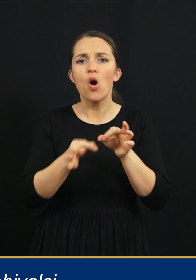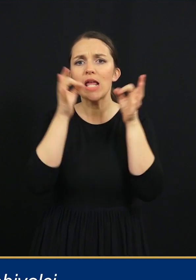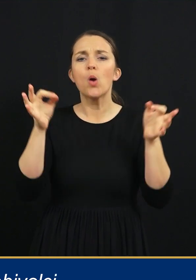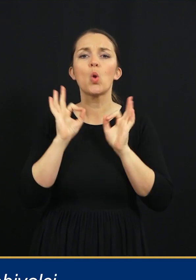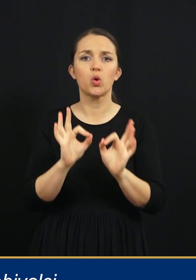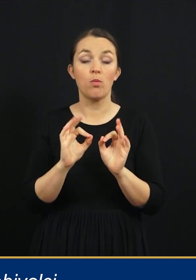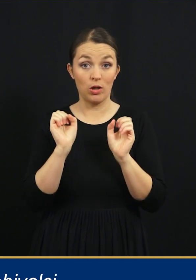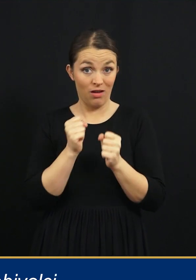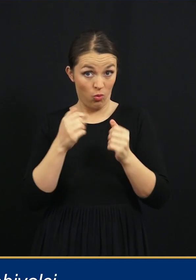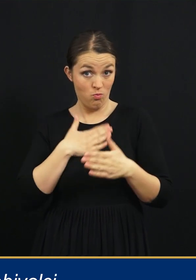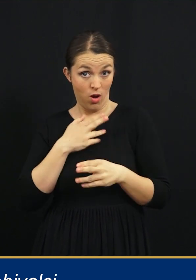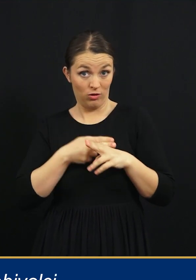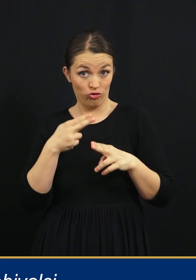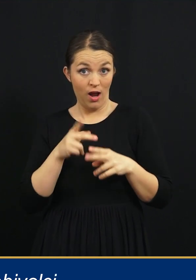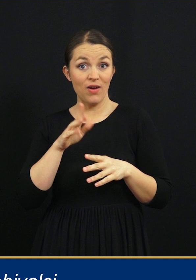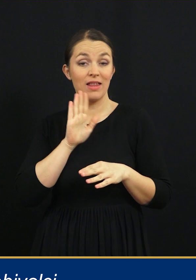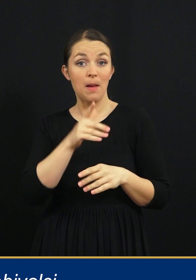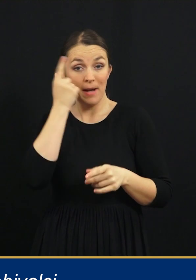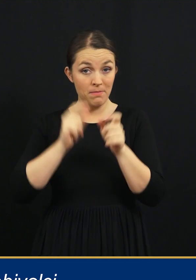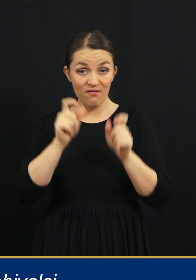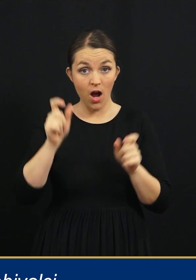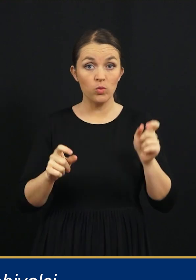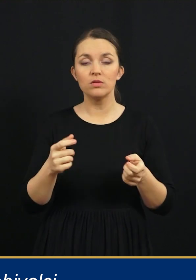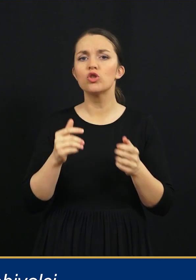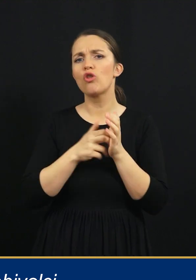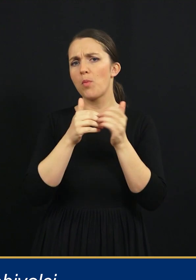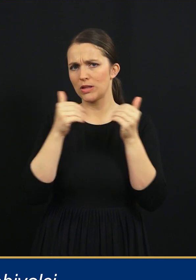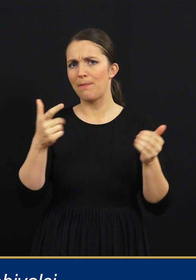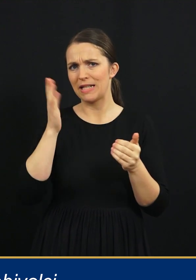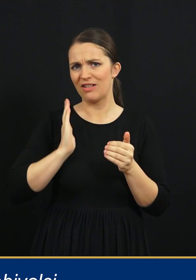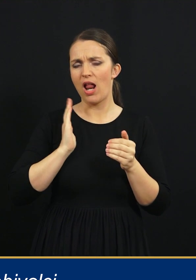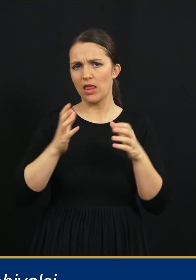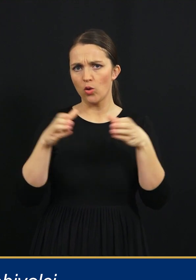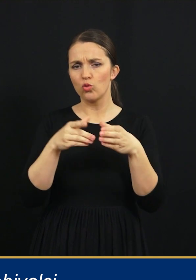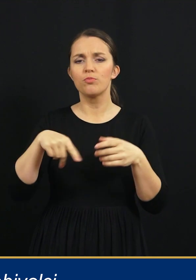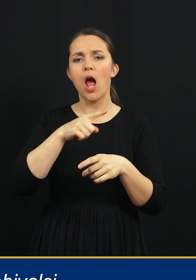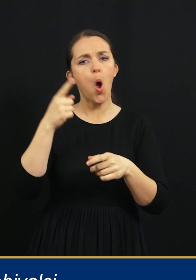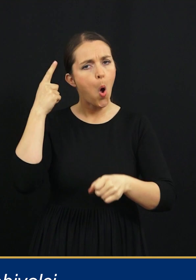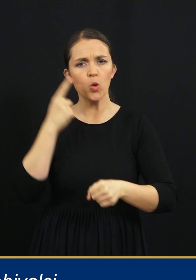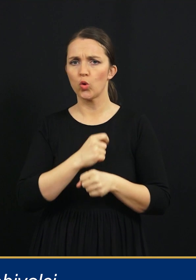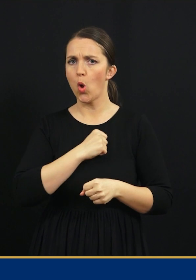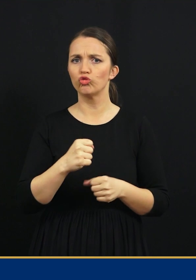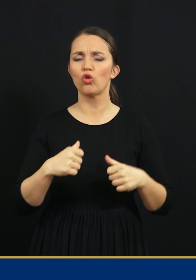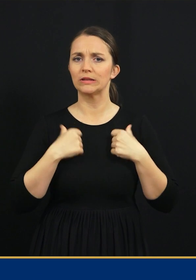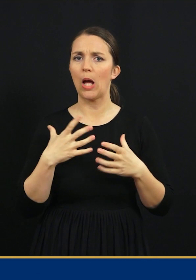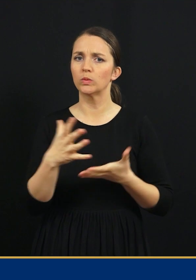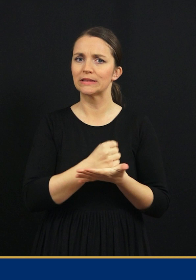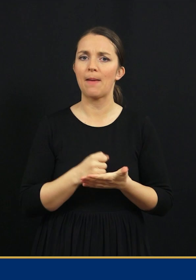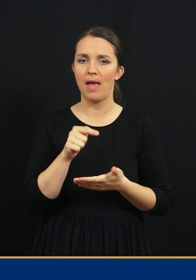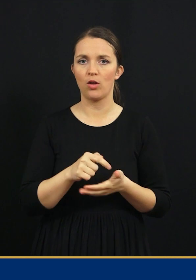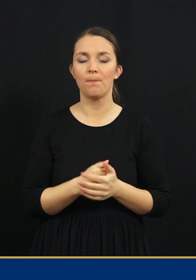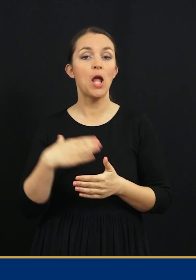dobro. Zato se moja država in njeni prebivalci, zlasti civilna družba, odločno zavzemajo. Gospe